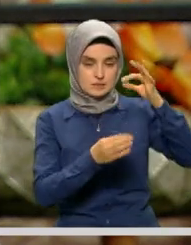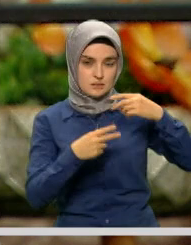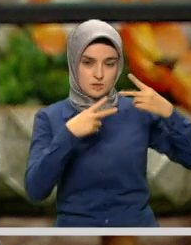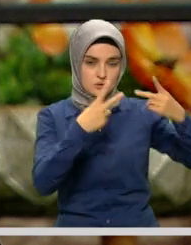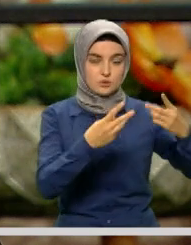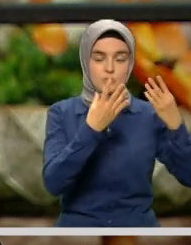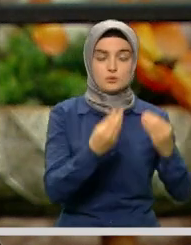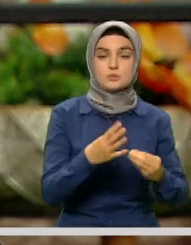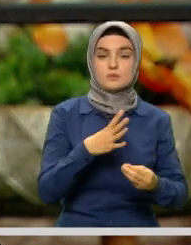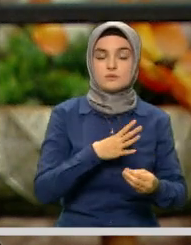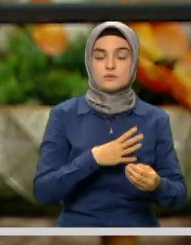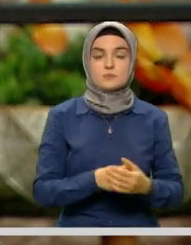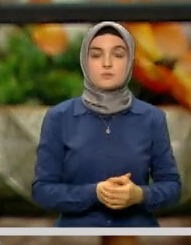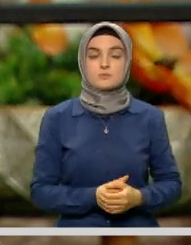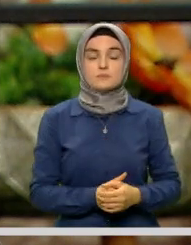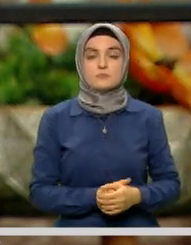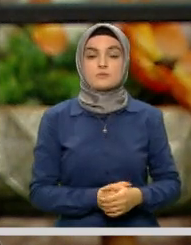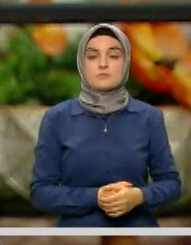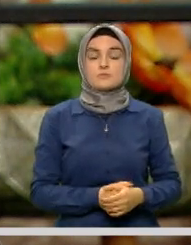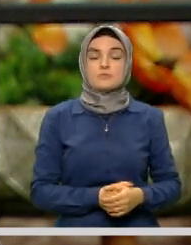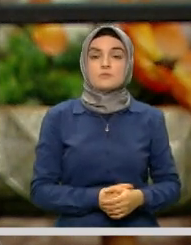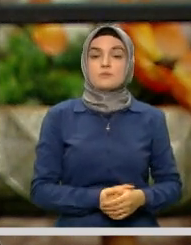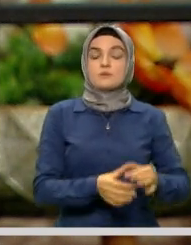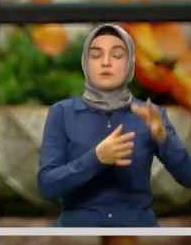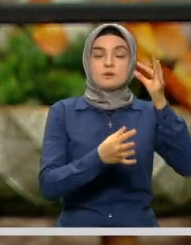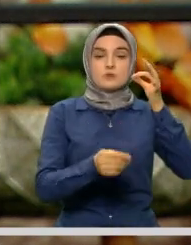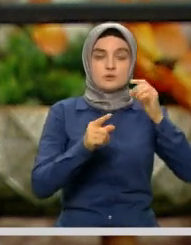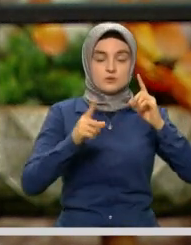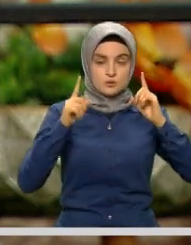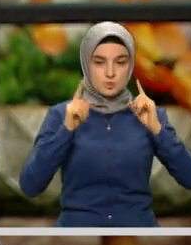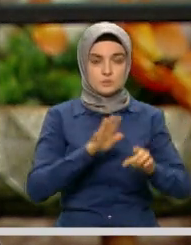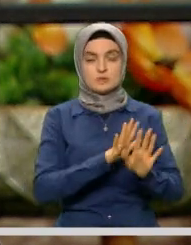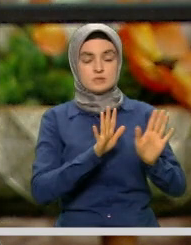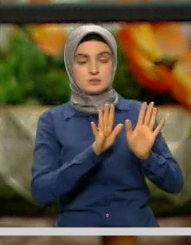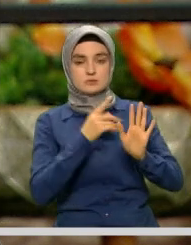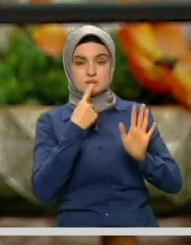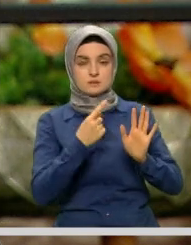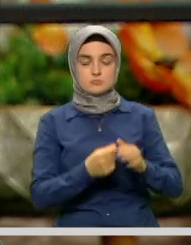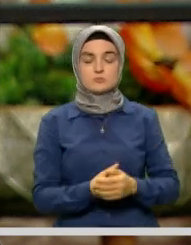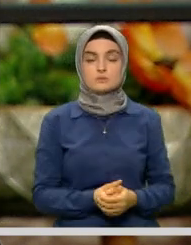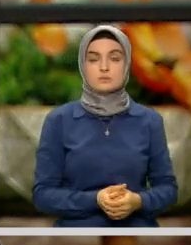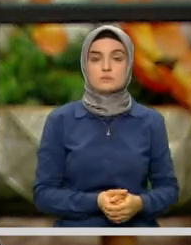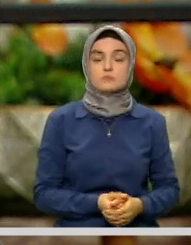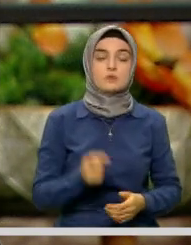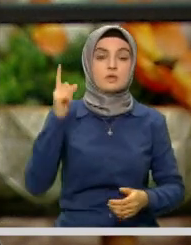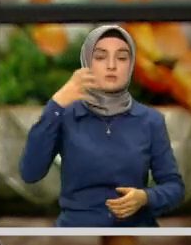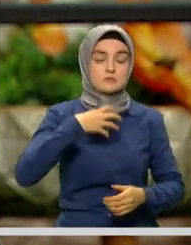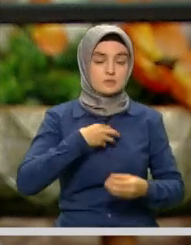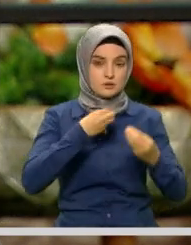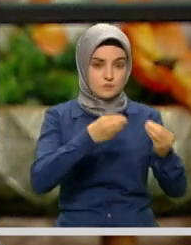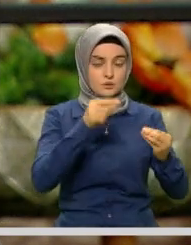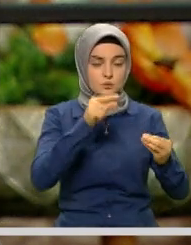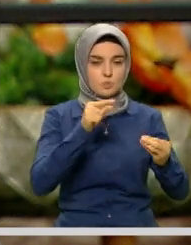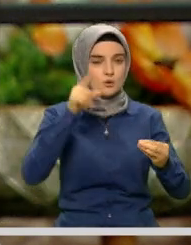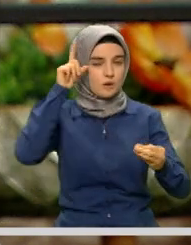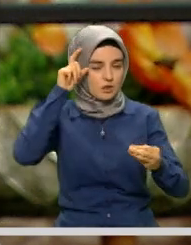fiil. İradesi olan varlığa yönelik bir fiil. Ve insanın tevbeyi inkar etmesi ve Allah'ın kendisine verdiği o irade